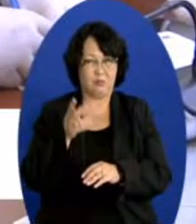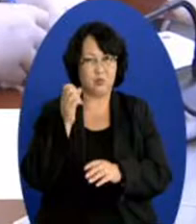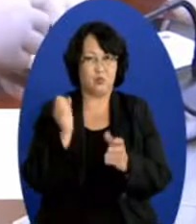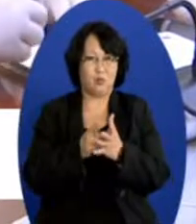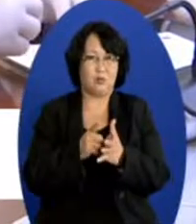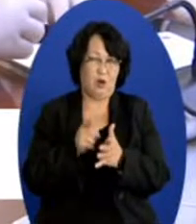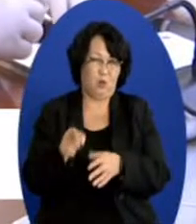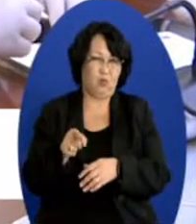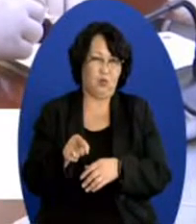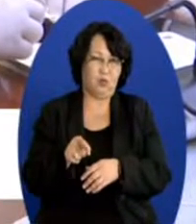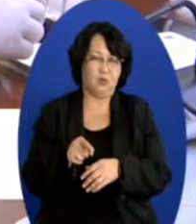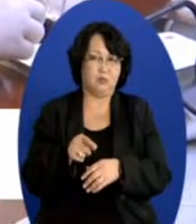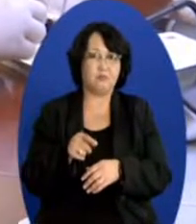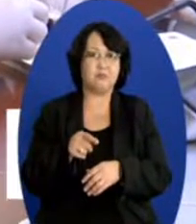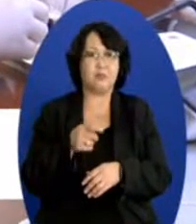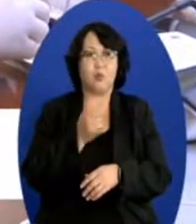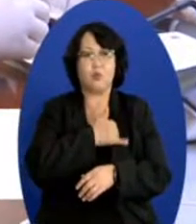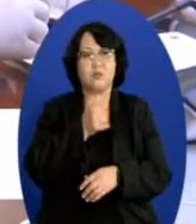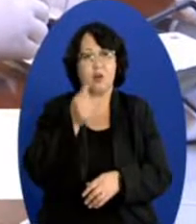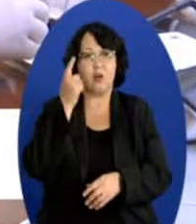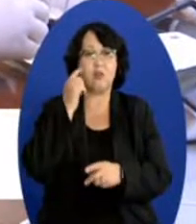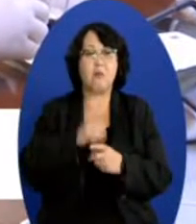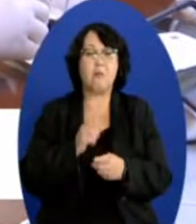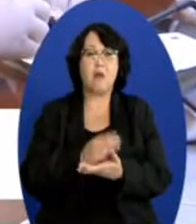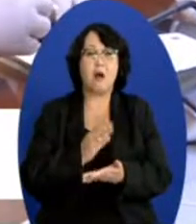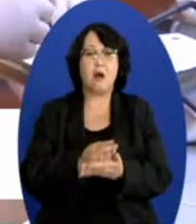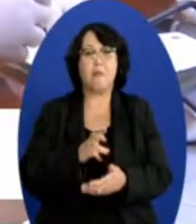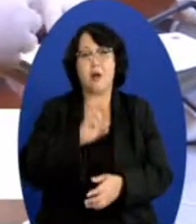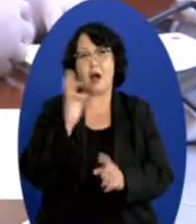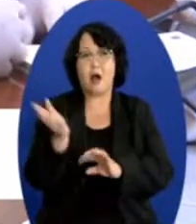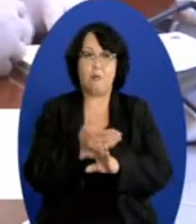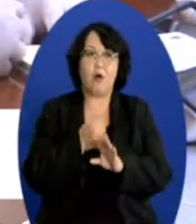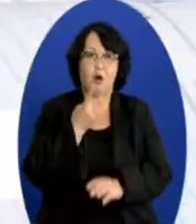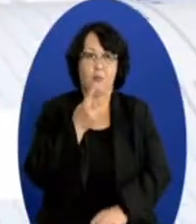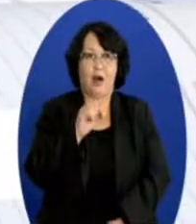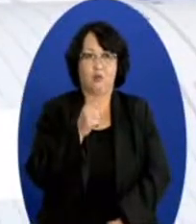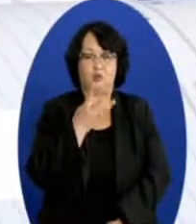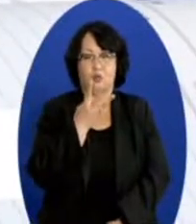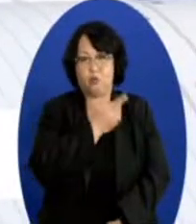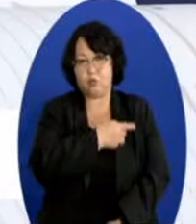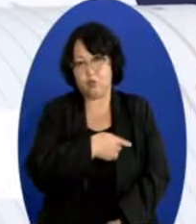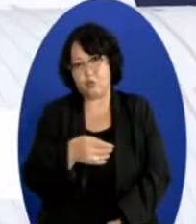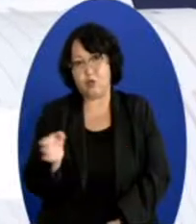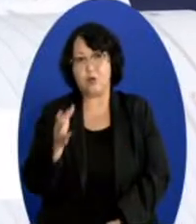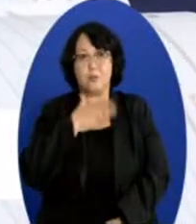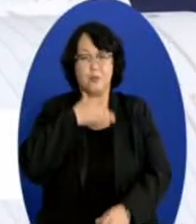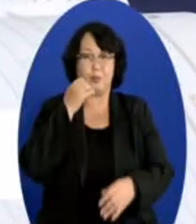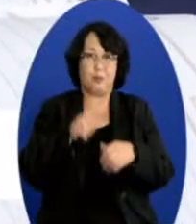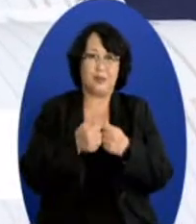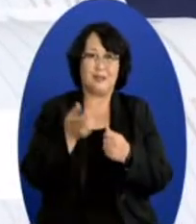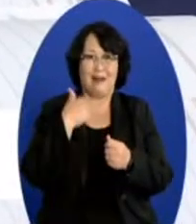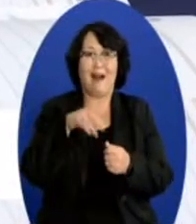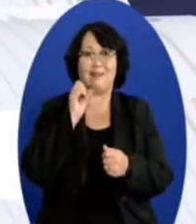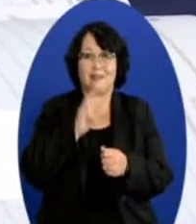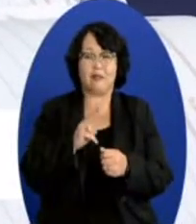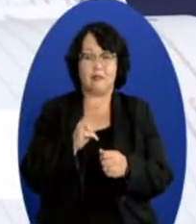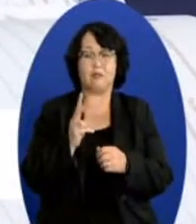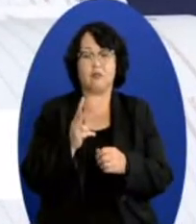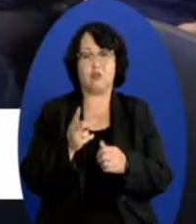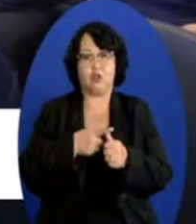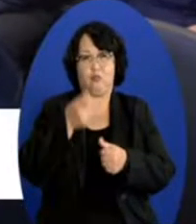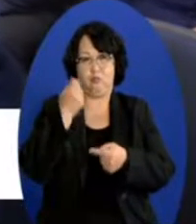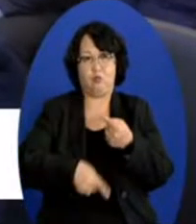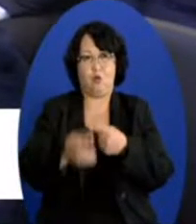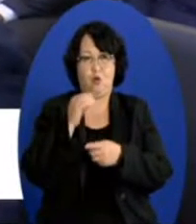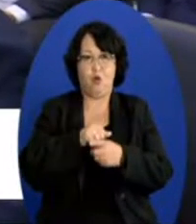гэж явдаг. Хан хинтээ тусаа хамгаалалттай газрын байгаль хамгаалагчид 2014 оноос осол гэмтлийн даатгалд хамрагдсан. Ингэхдээ хүн